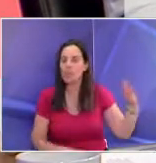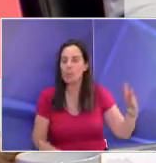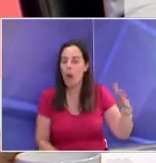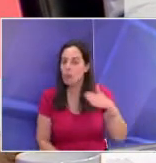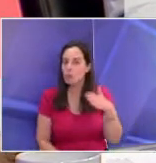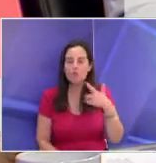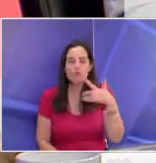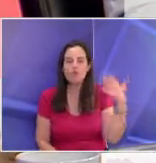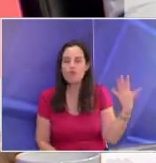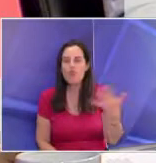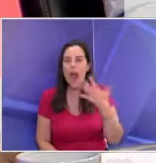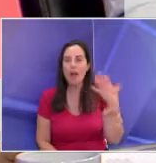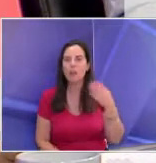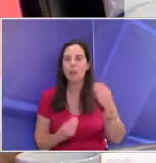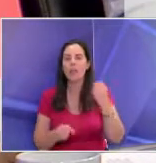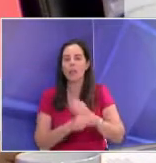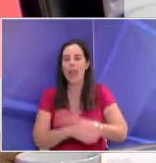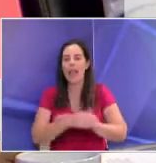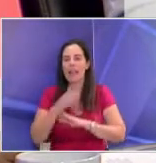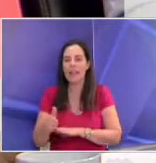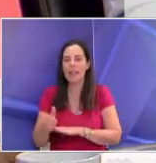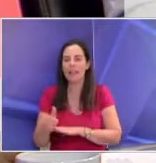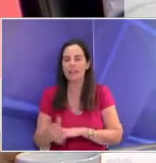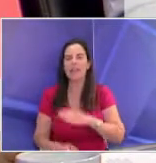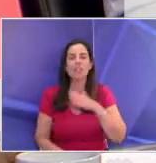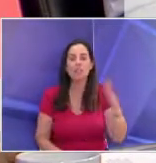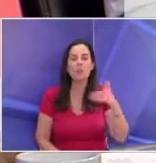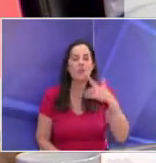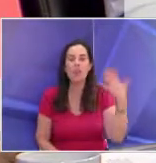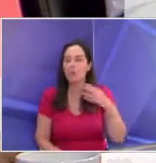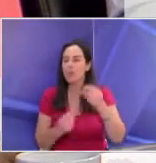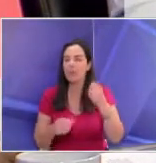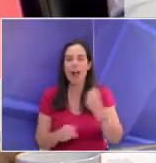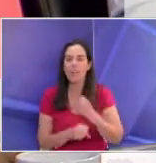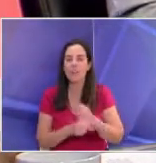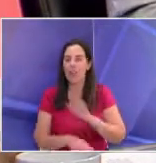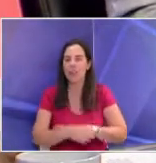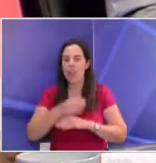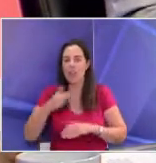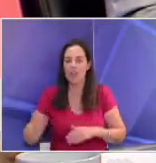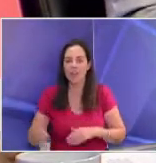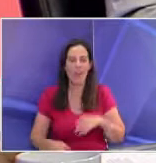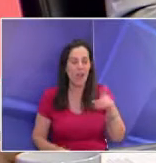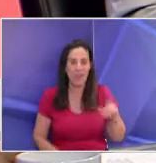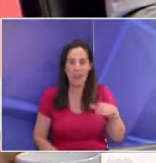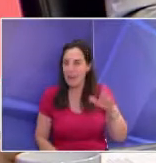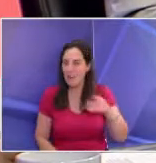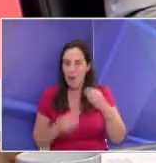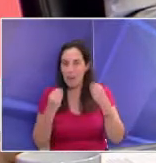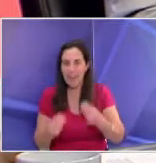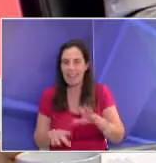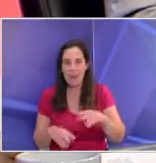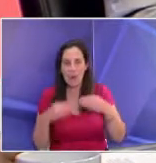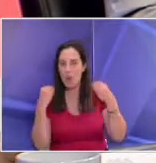שמאל במשך שנים לא נתן עבודה לימין. מי, אתה רוצה שאלה לא חוקי? כן. שמאל במשך שנים לא נתן עבודה לימין. הוא לא נותן,